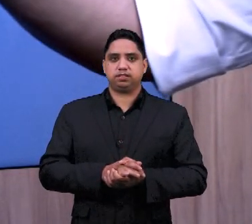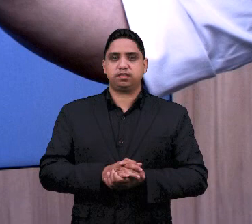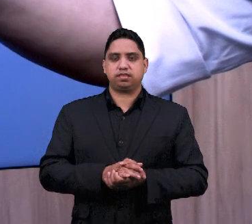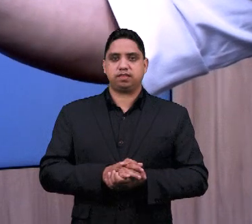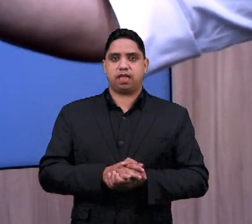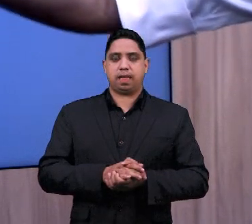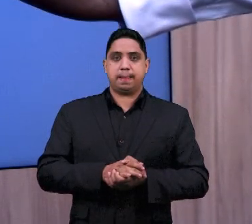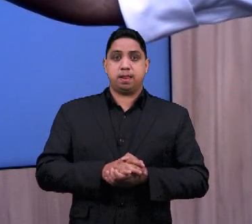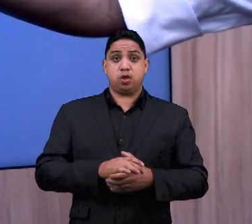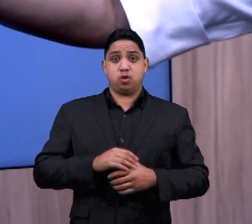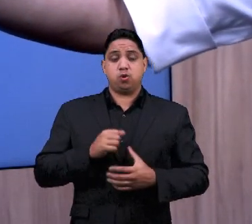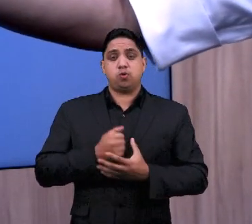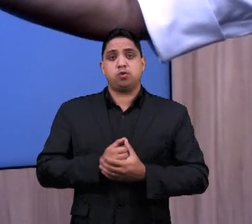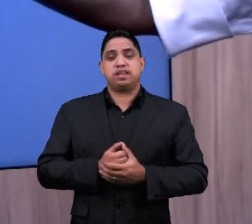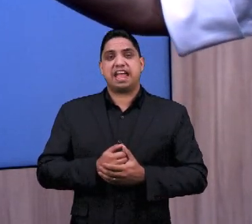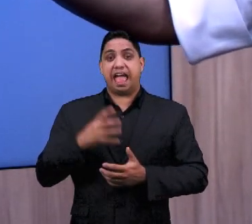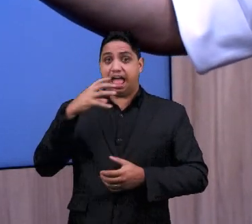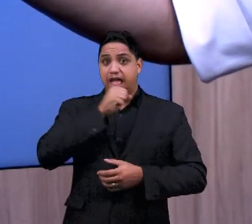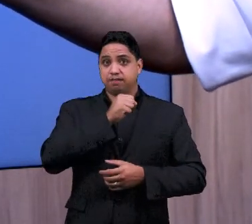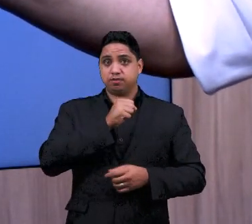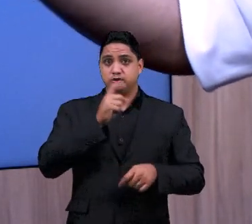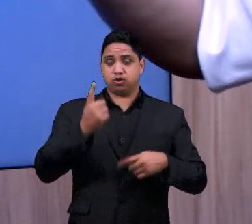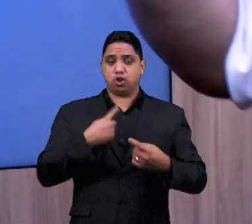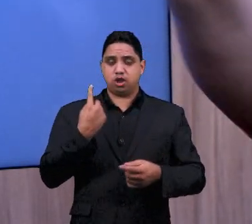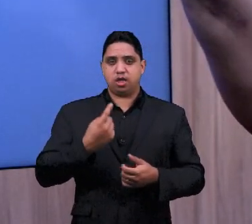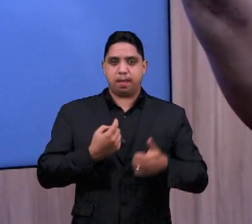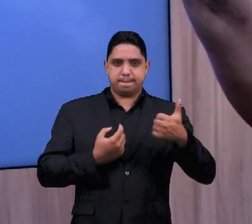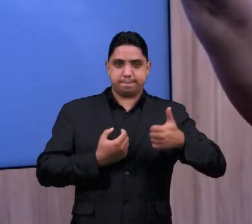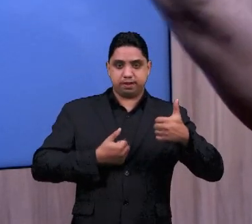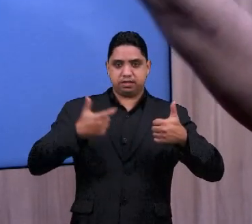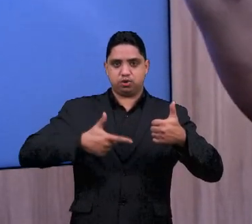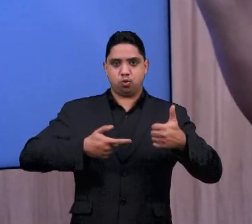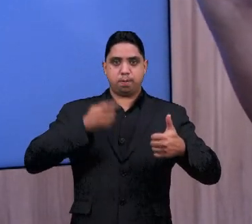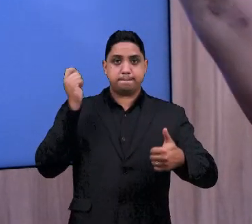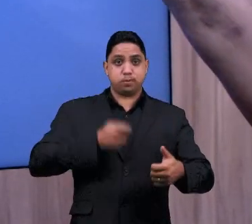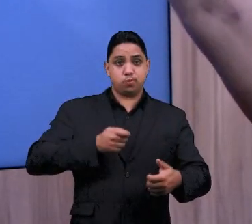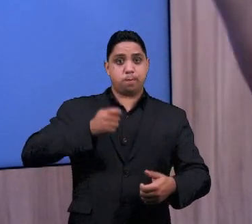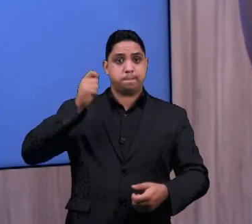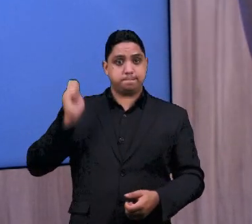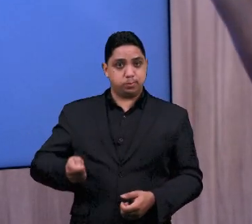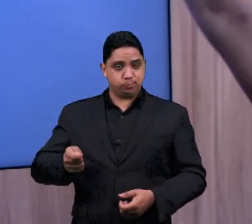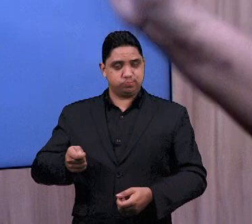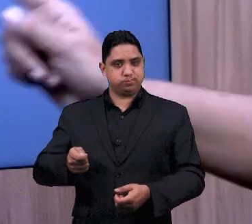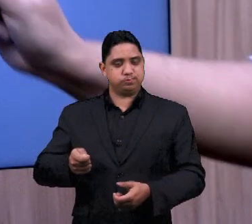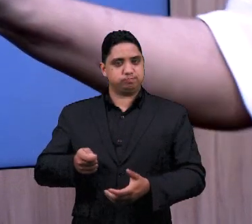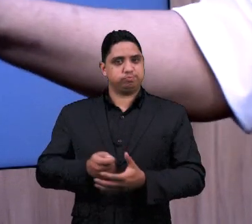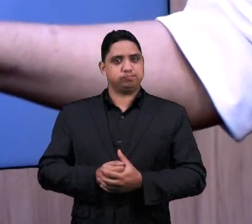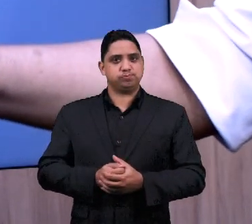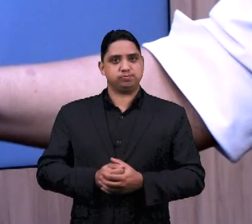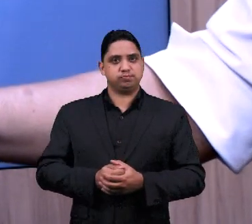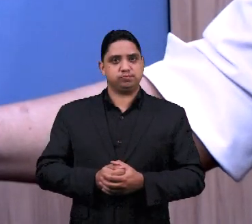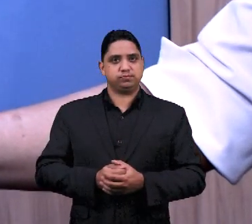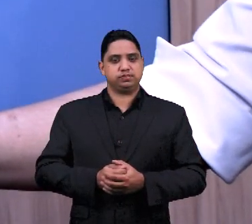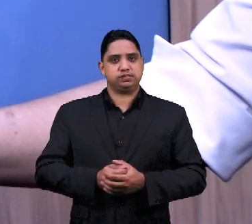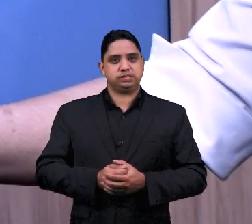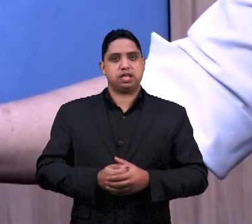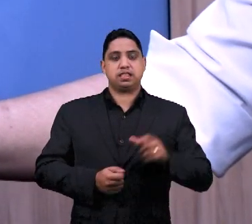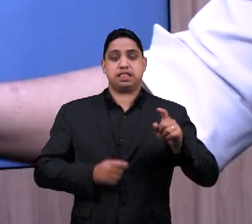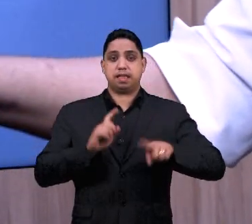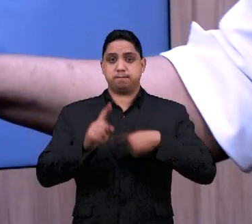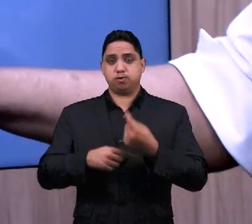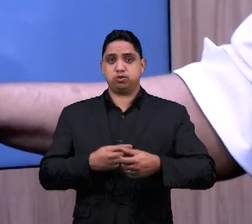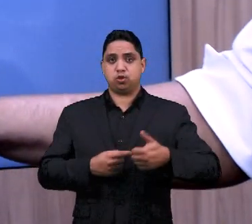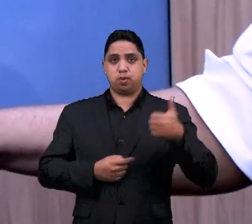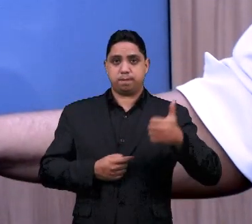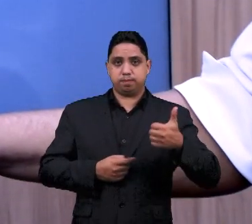accélérer, on va jouer au premier et le deuxième temps. Et après, nous pouvons jouer au premier